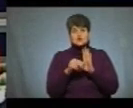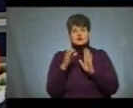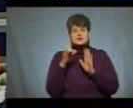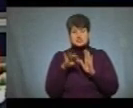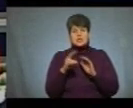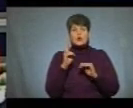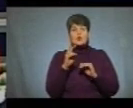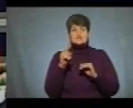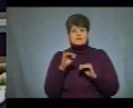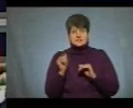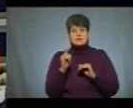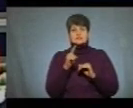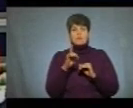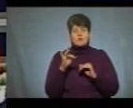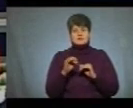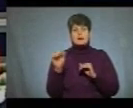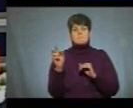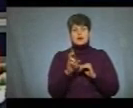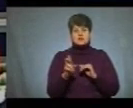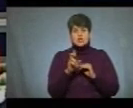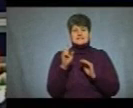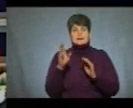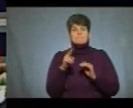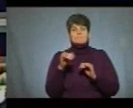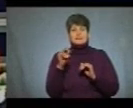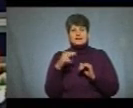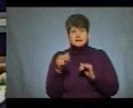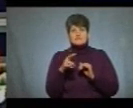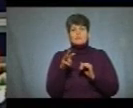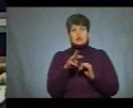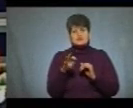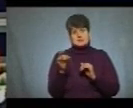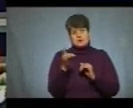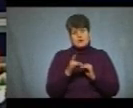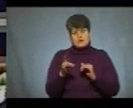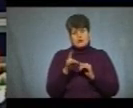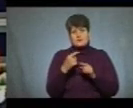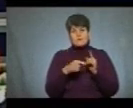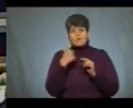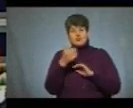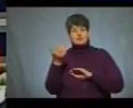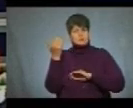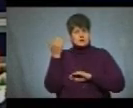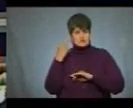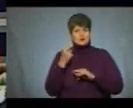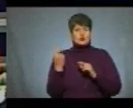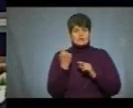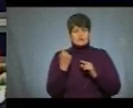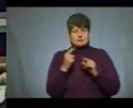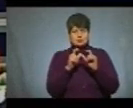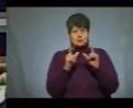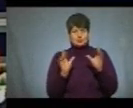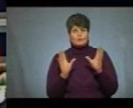бригади Козівського, Зборівського, Бережанського, Підгаєцького і Монастириського районів. Півроку тому до єдиного диспетчерського пункту